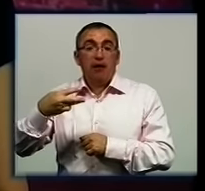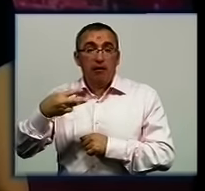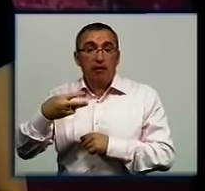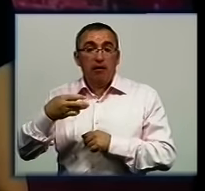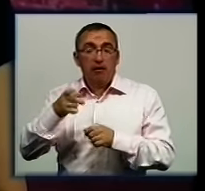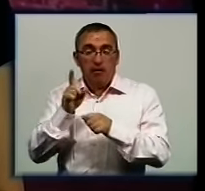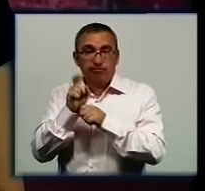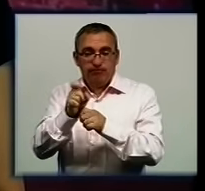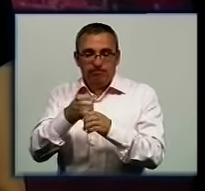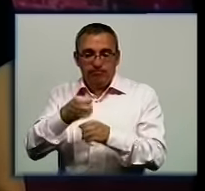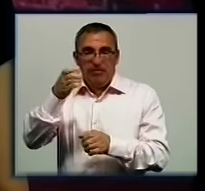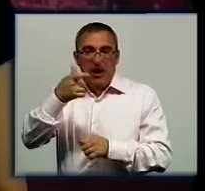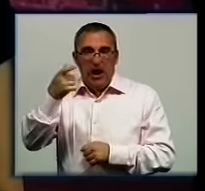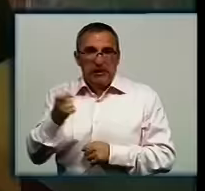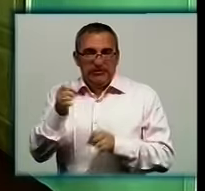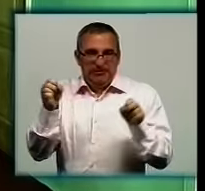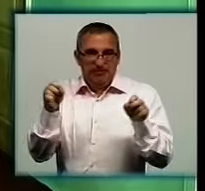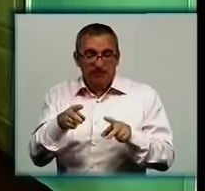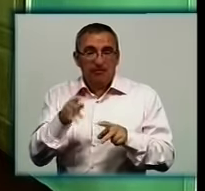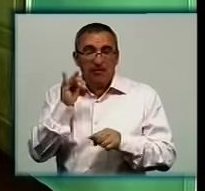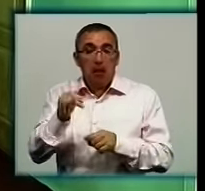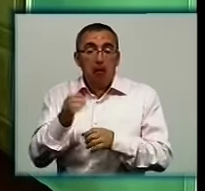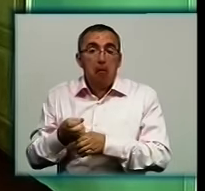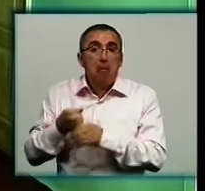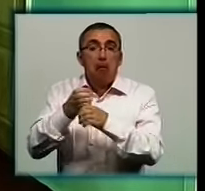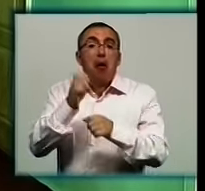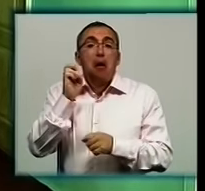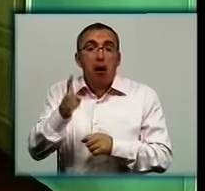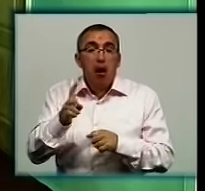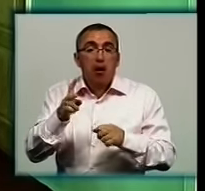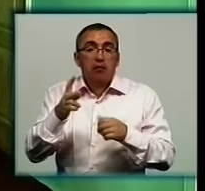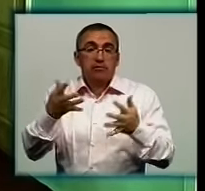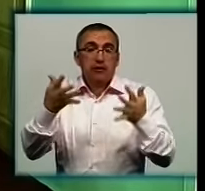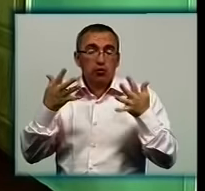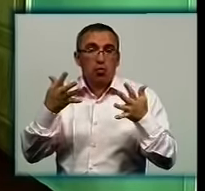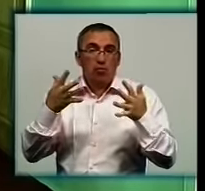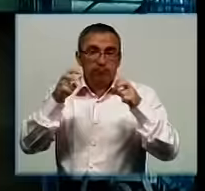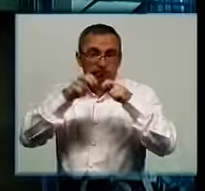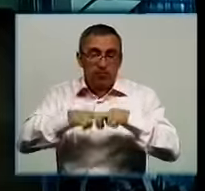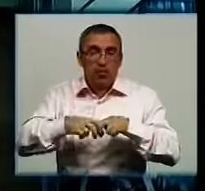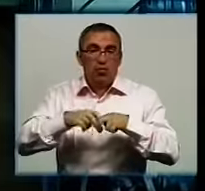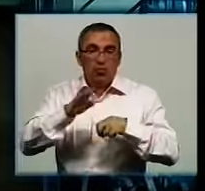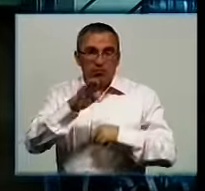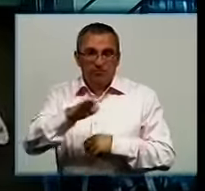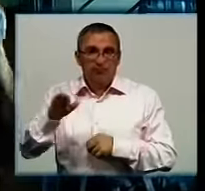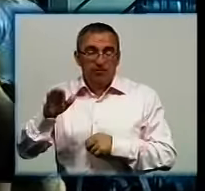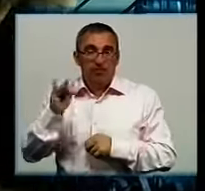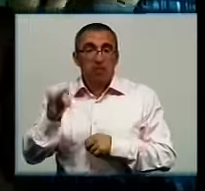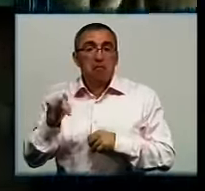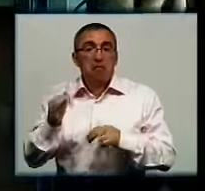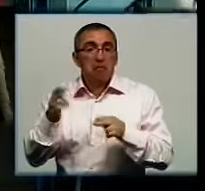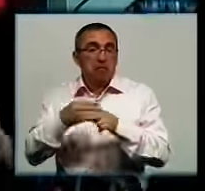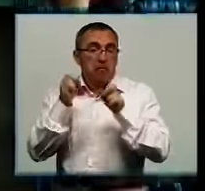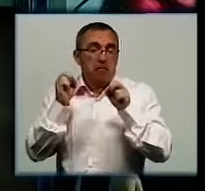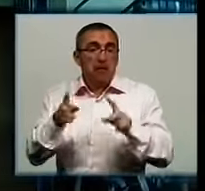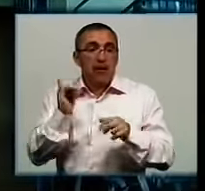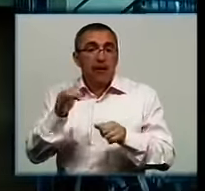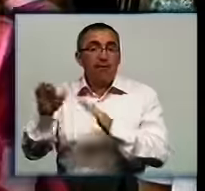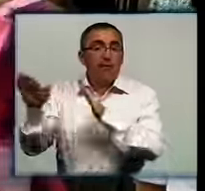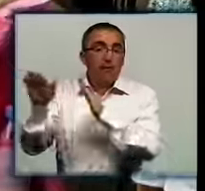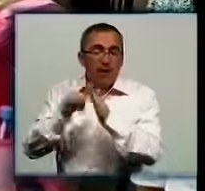розпалив сльозогінний газ. Як хлопець проніс балончик у школу, з'ясовують учителі. Щоб не піддавати небезпеці дітей, учнів евакуювали і